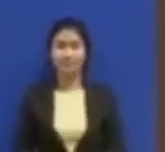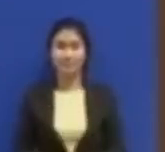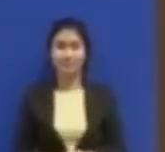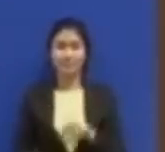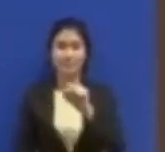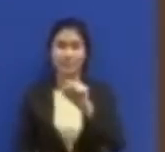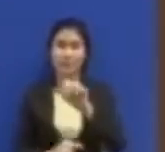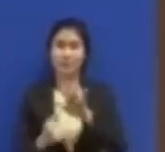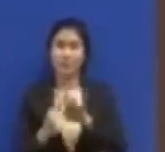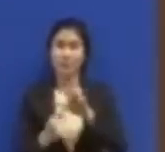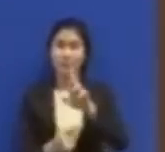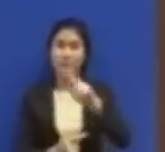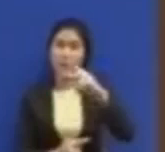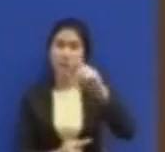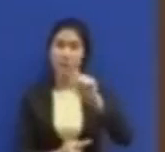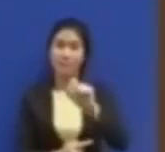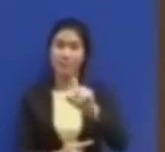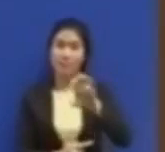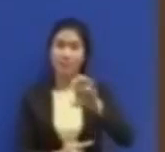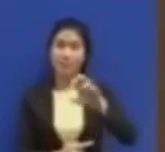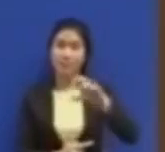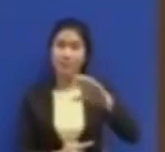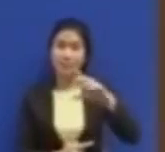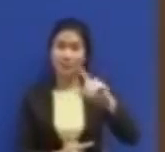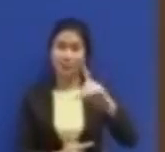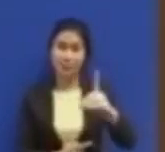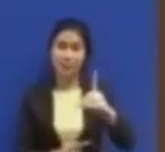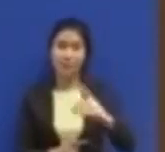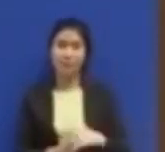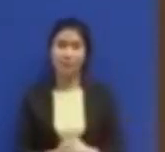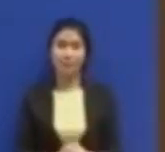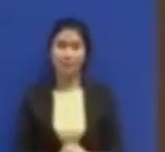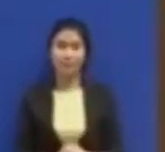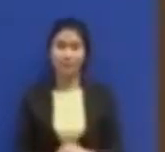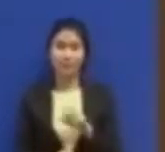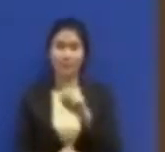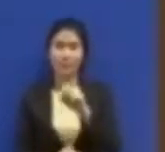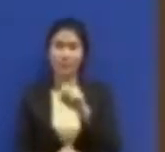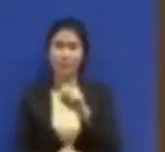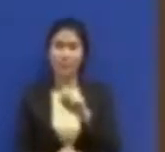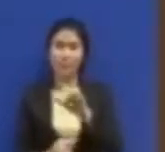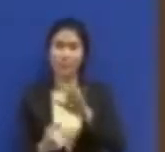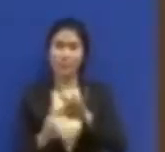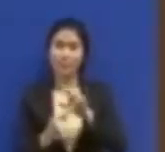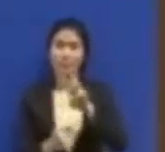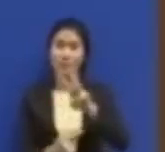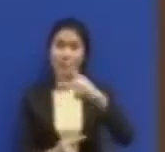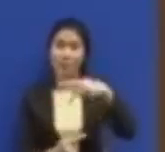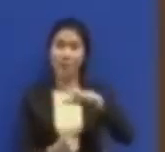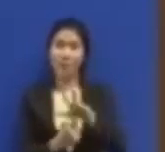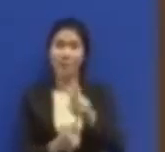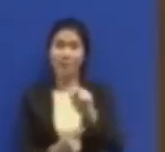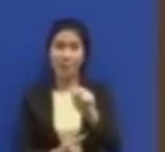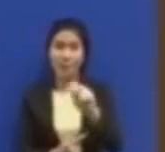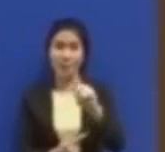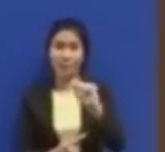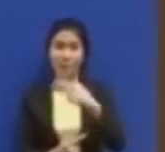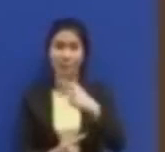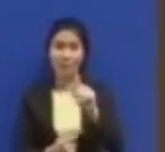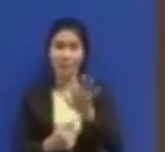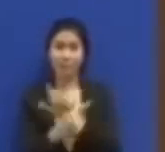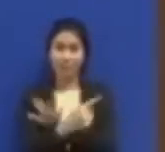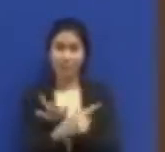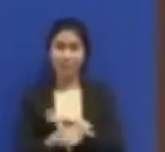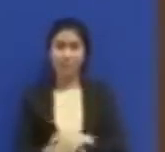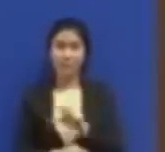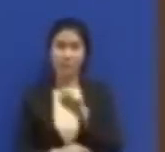ทธิ์ตีทอง224นายสุวพันธ์ตันยุวัฒนะ225นายสุว